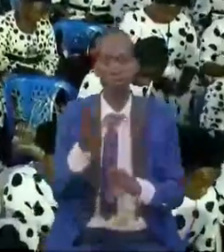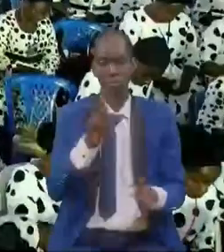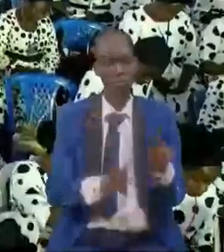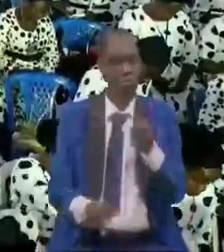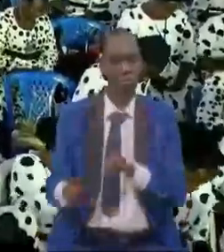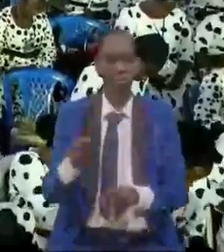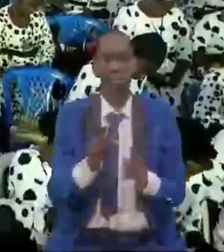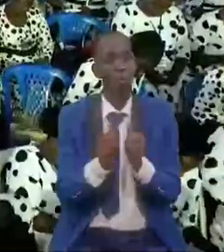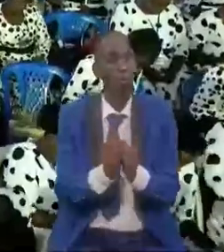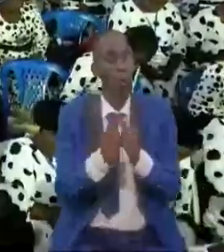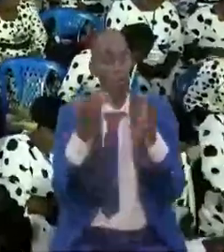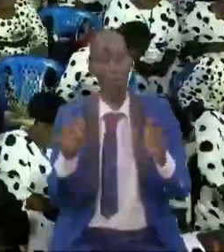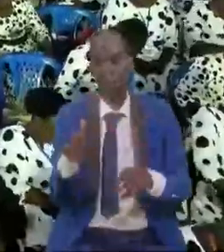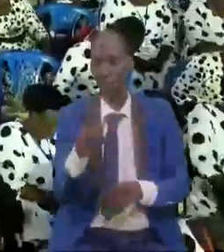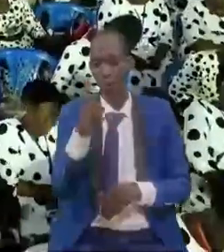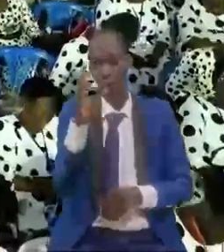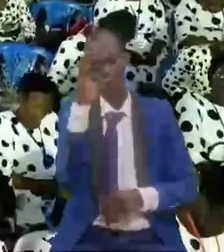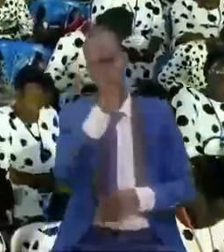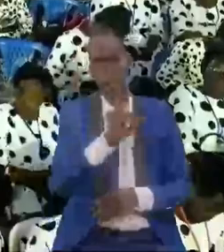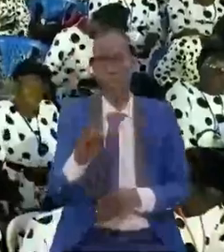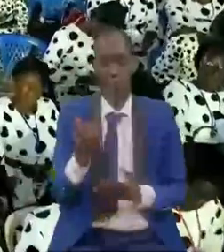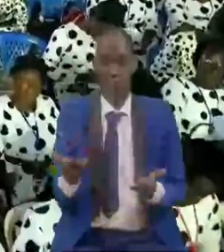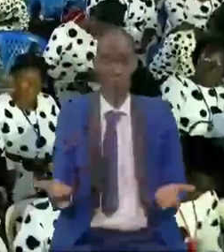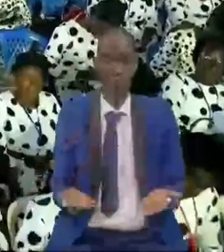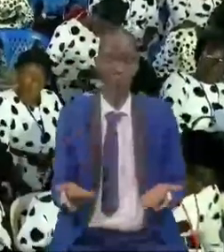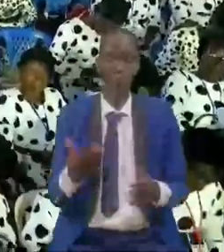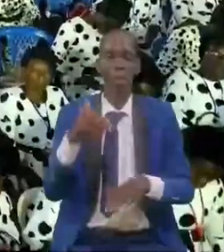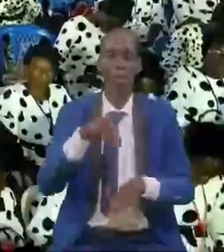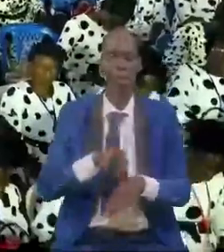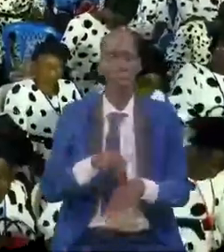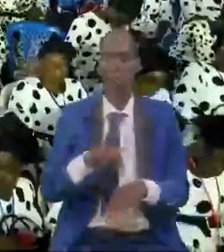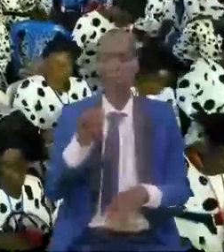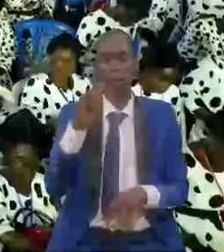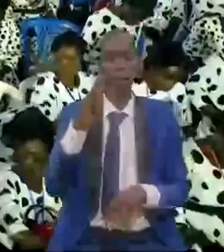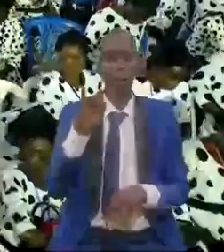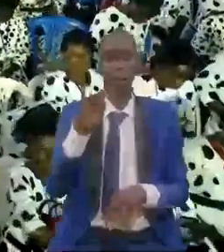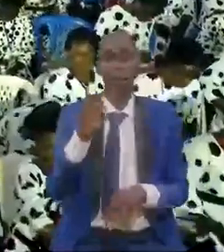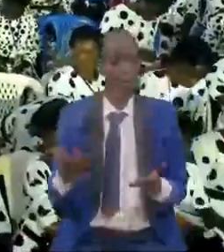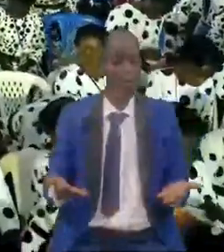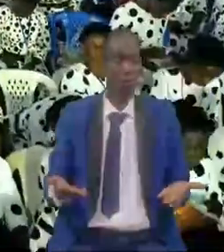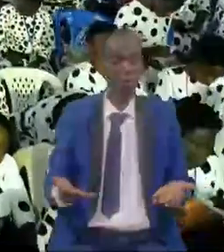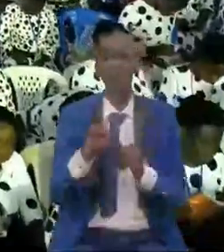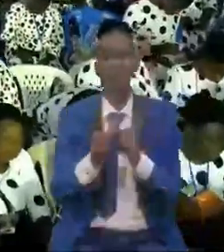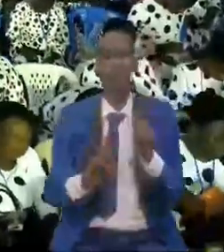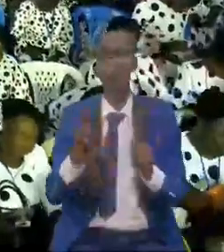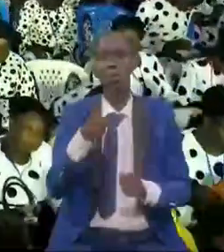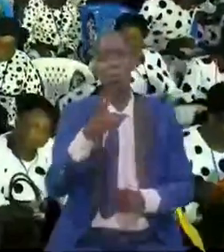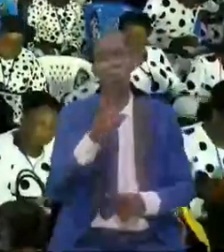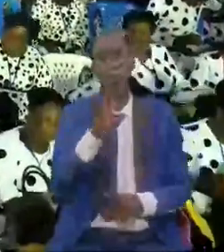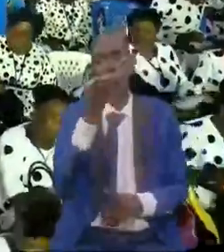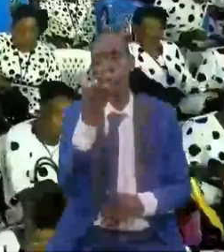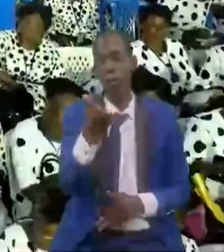hommes, sans exception. Ici, au lieu Alpha, là-bas, partout où vous